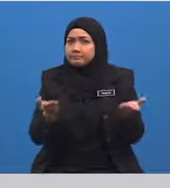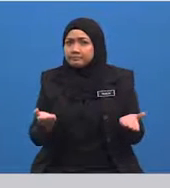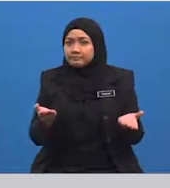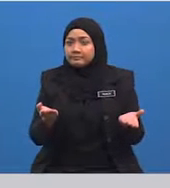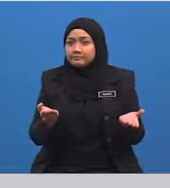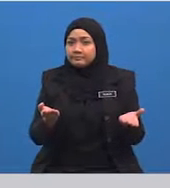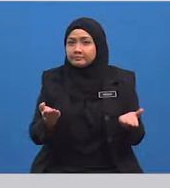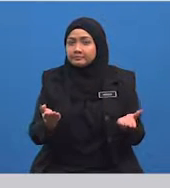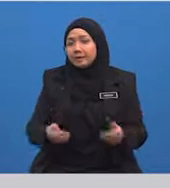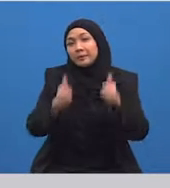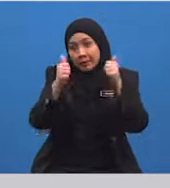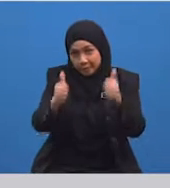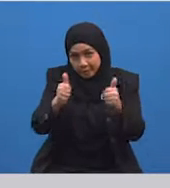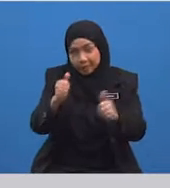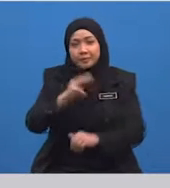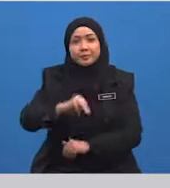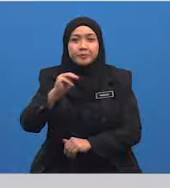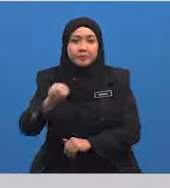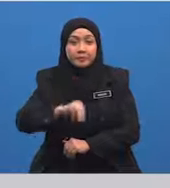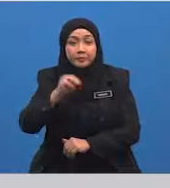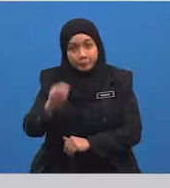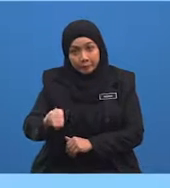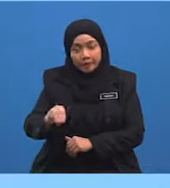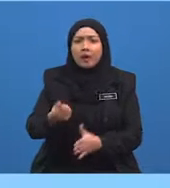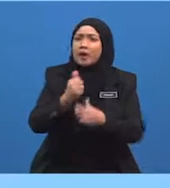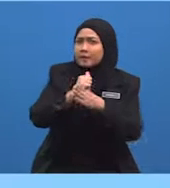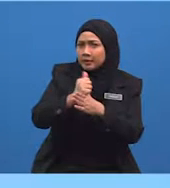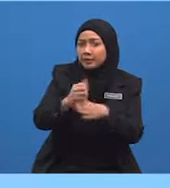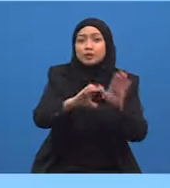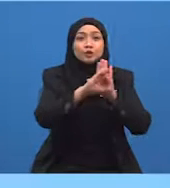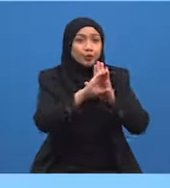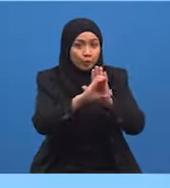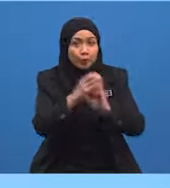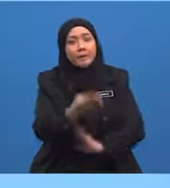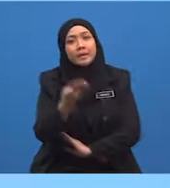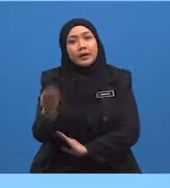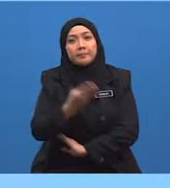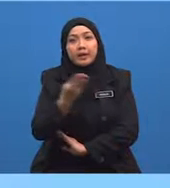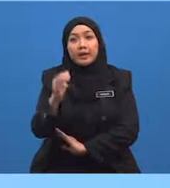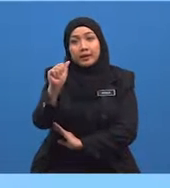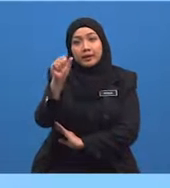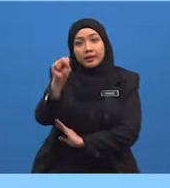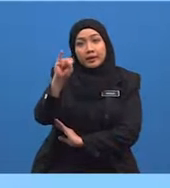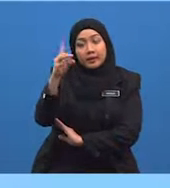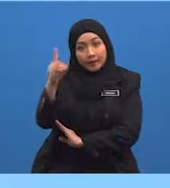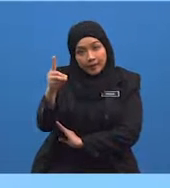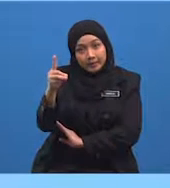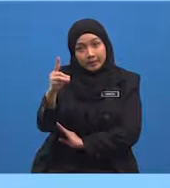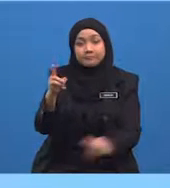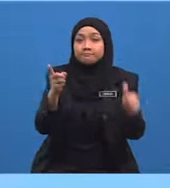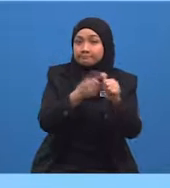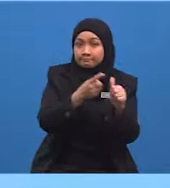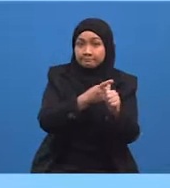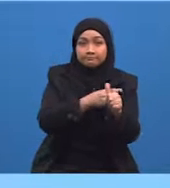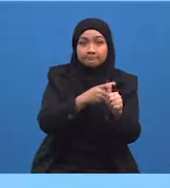Wah, sungguh bagus ingatan anda. Antara contoh bahan-bahan yang berasid ialah